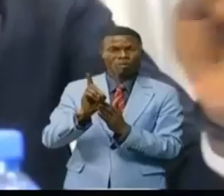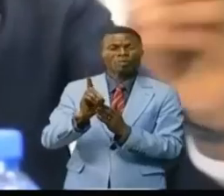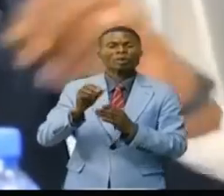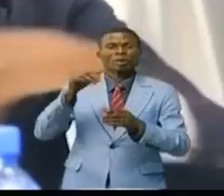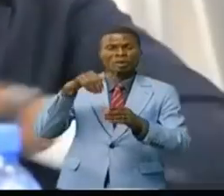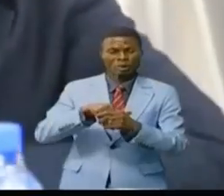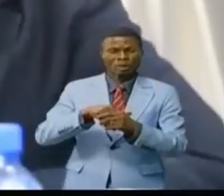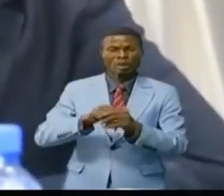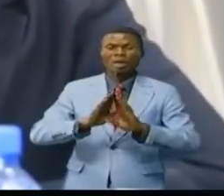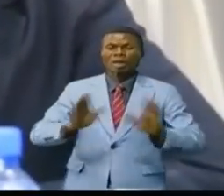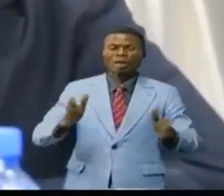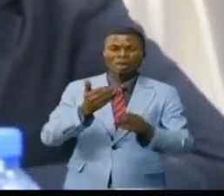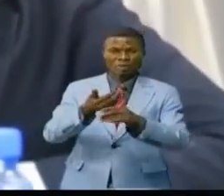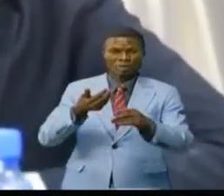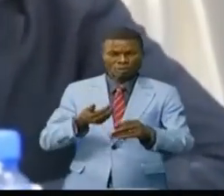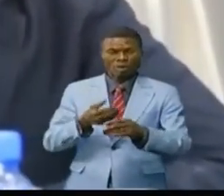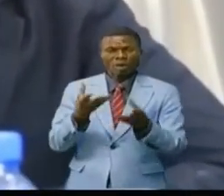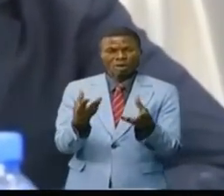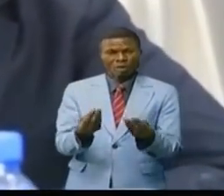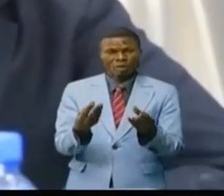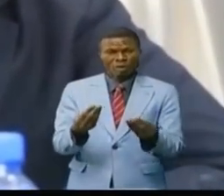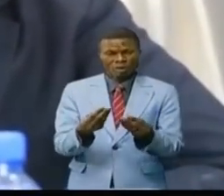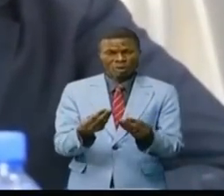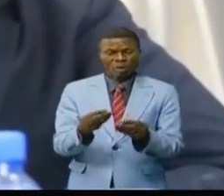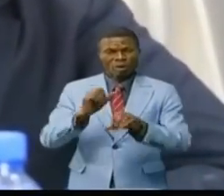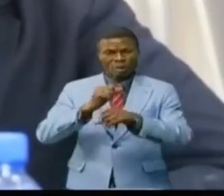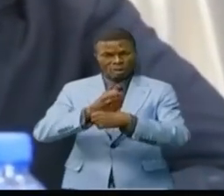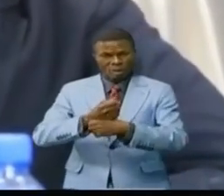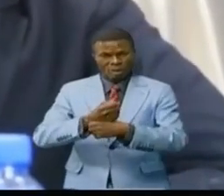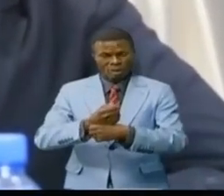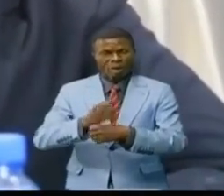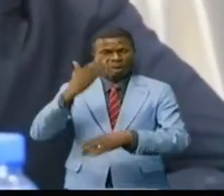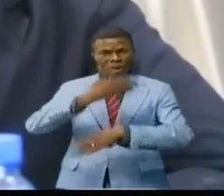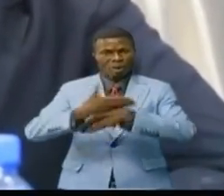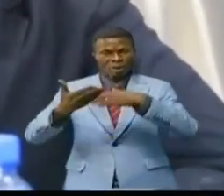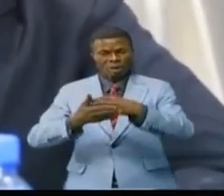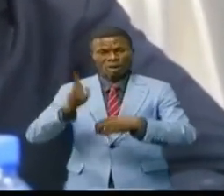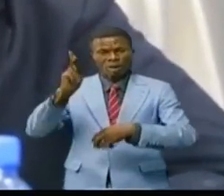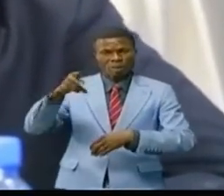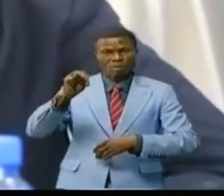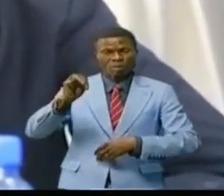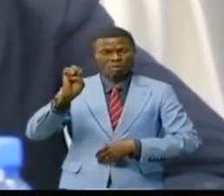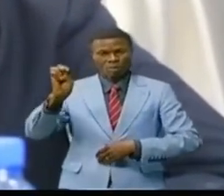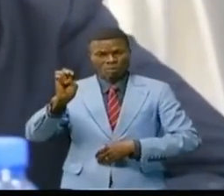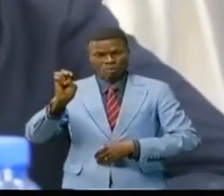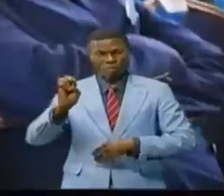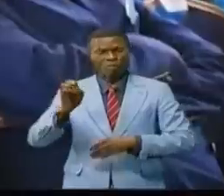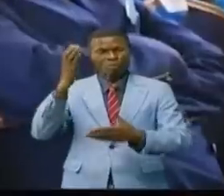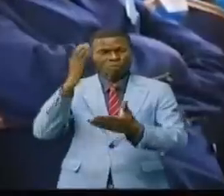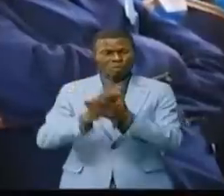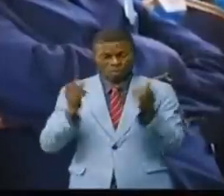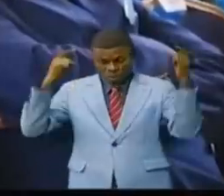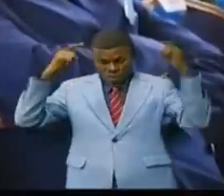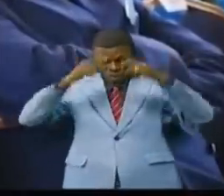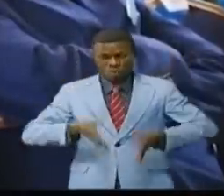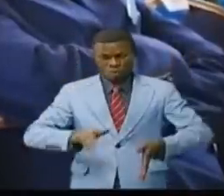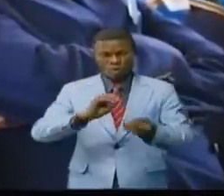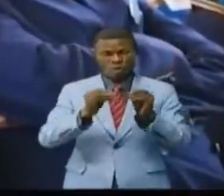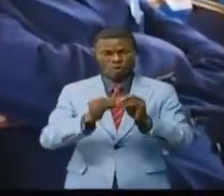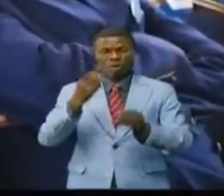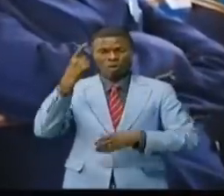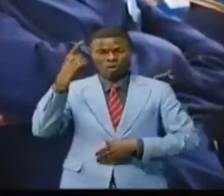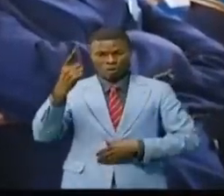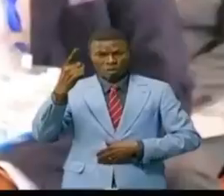à trois compétences, la facilitation de créer et implanter les PME, la sortie de l'illusion de la route nationale numéro